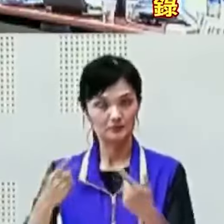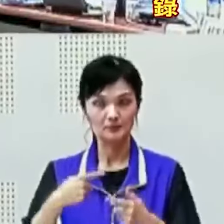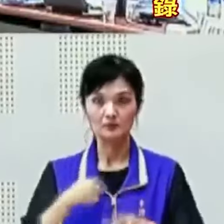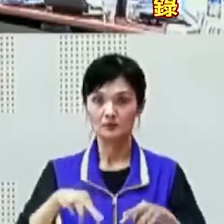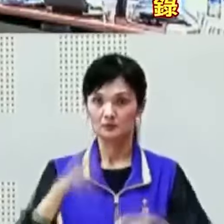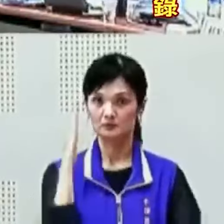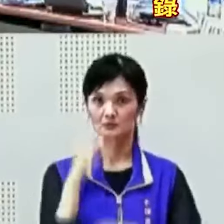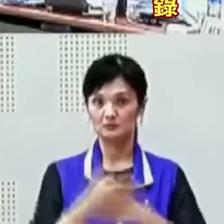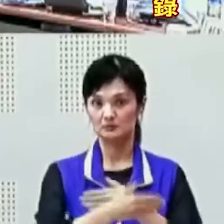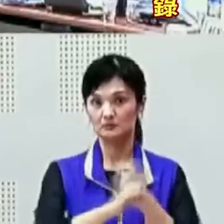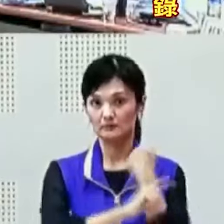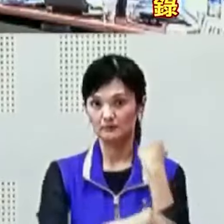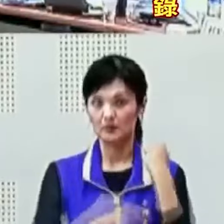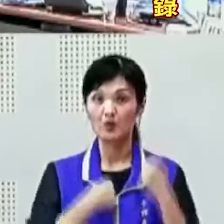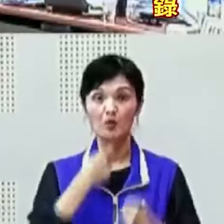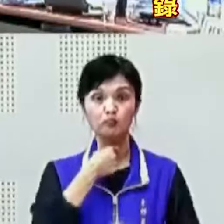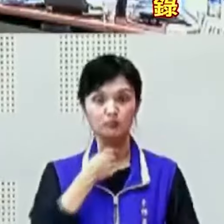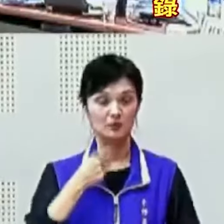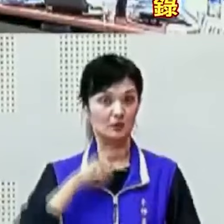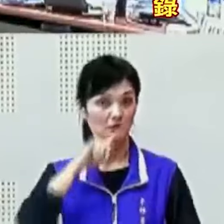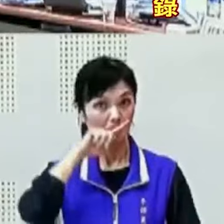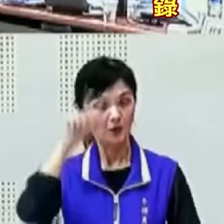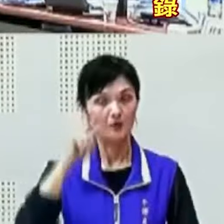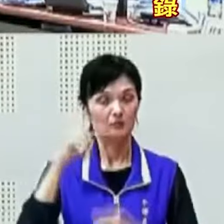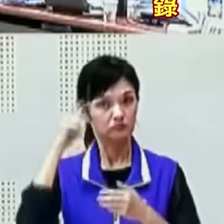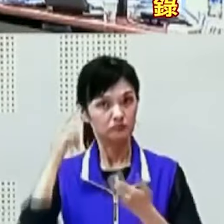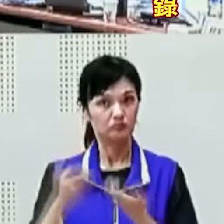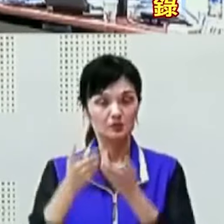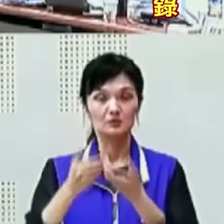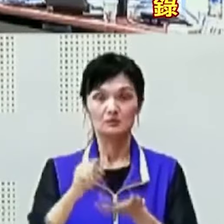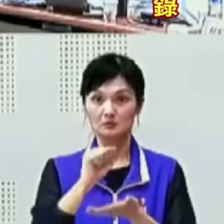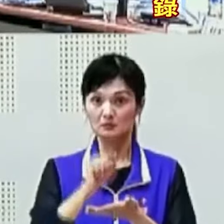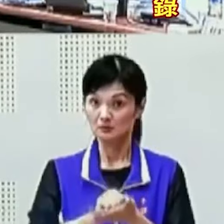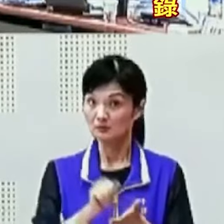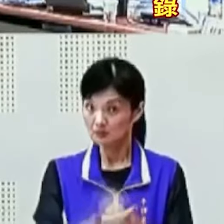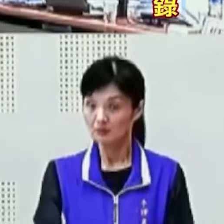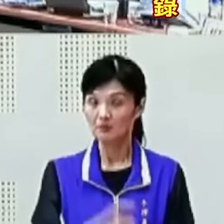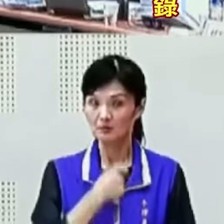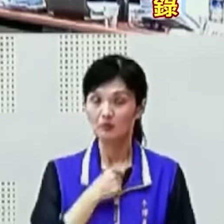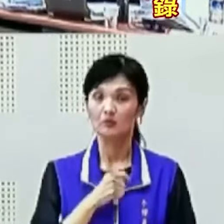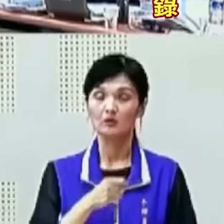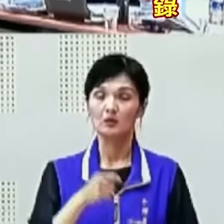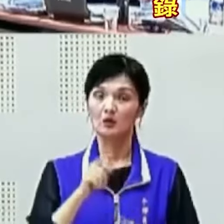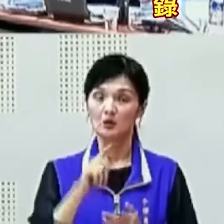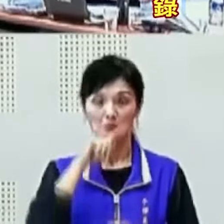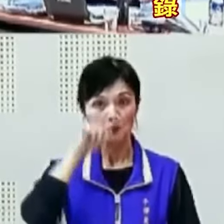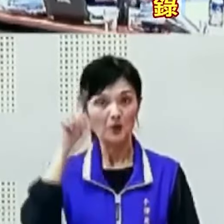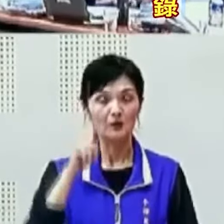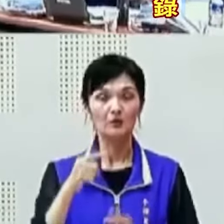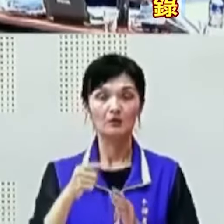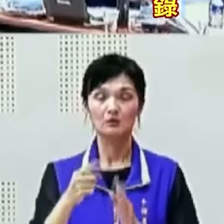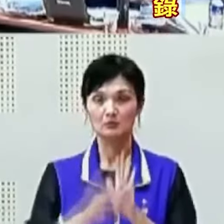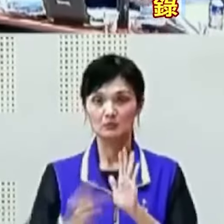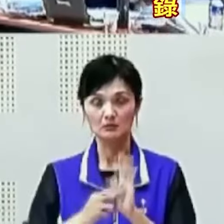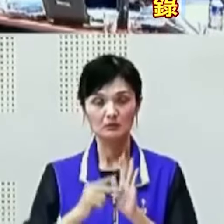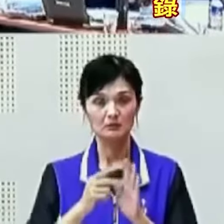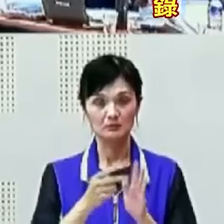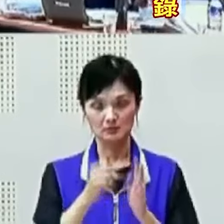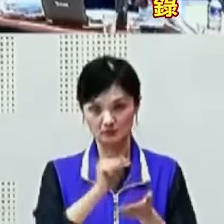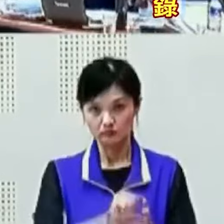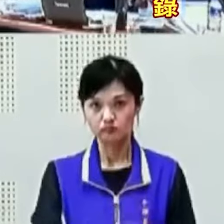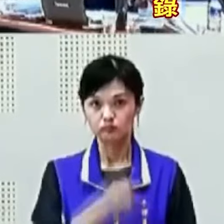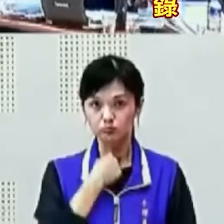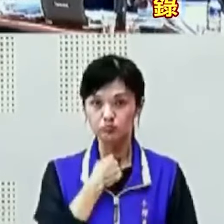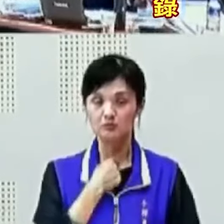序法的规定，我声明异议的时候。要记载我声明异议的理由跟主持人。 等一下，我说这个